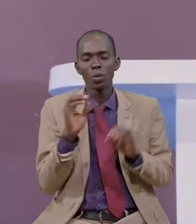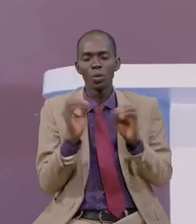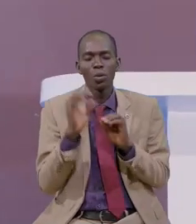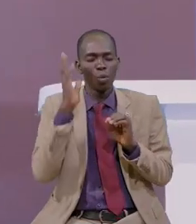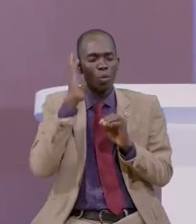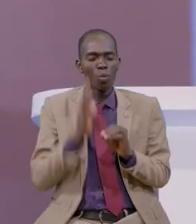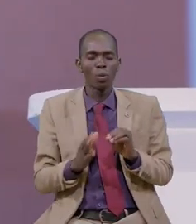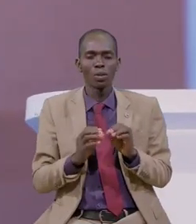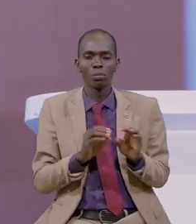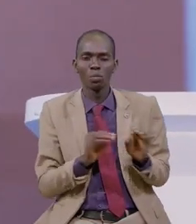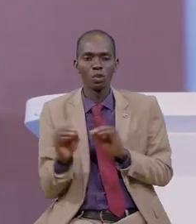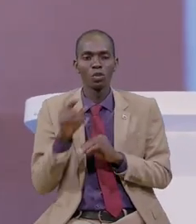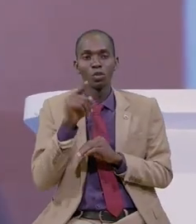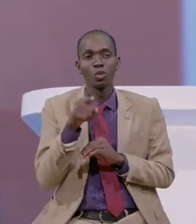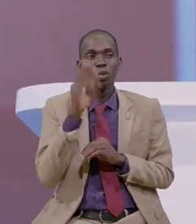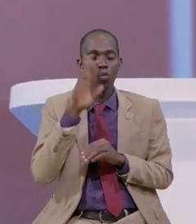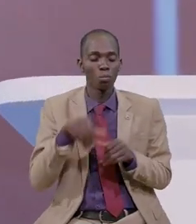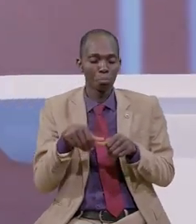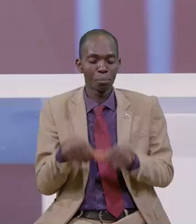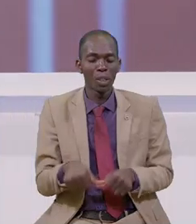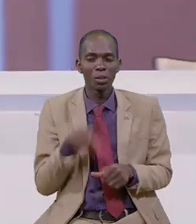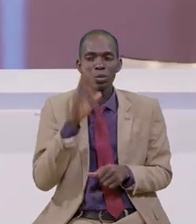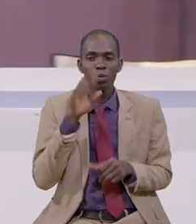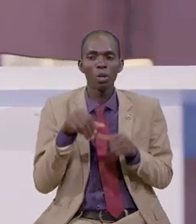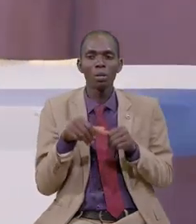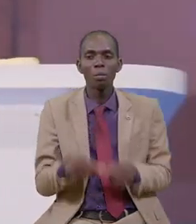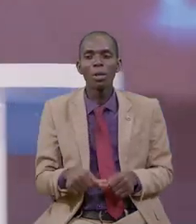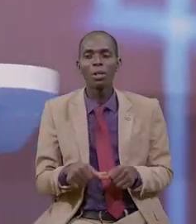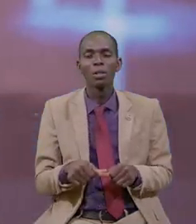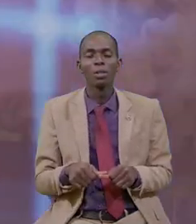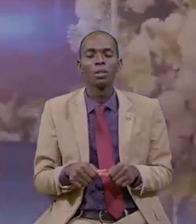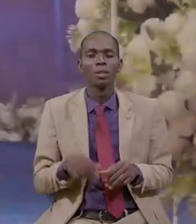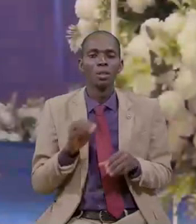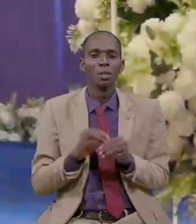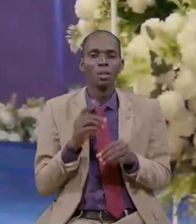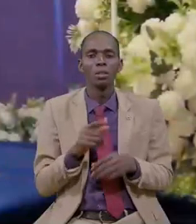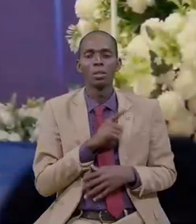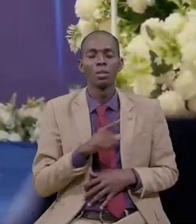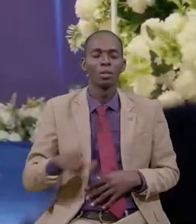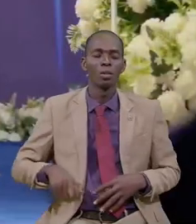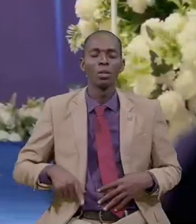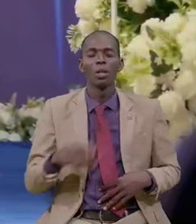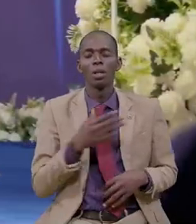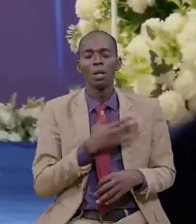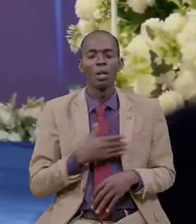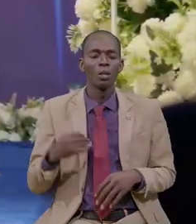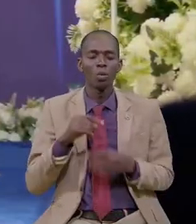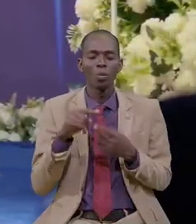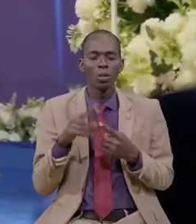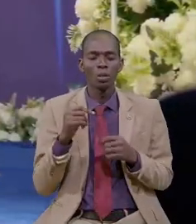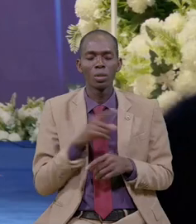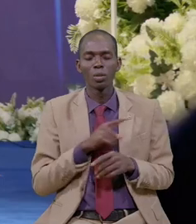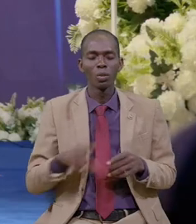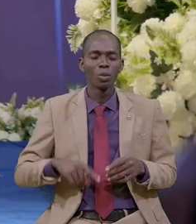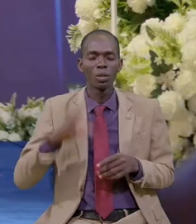ne pourra t'ébranler. Tu vas demeurer ferme et demeurer dans le Seigneur. Quand le Seigneur